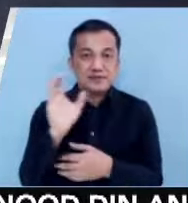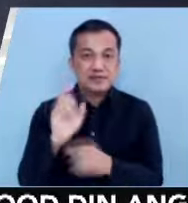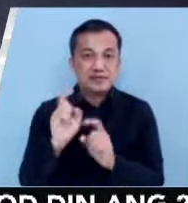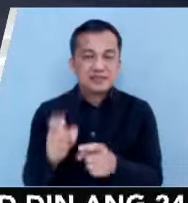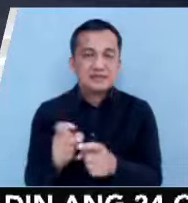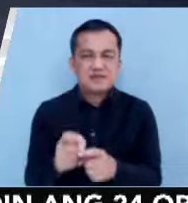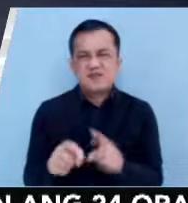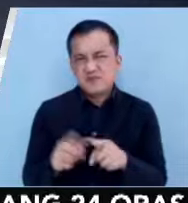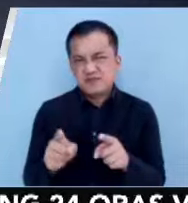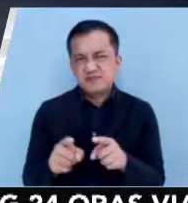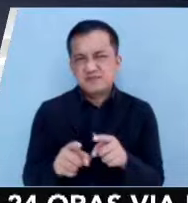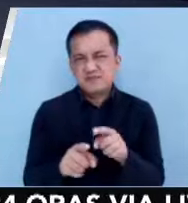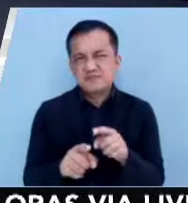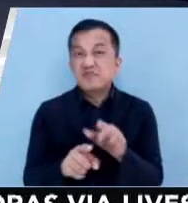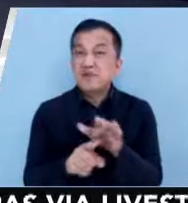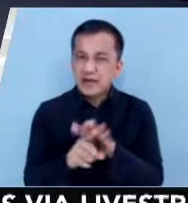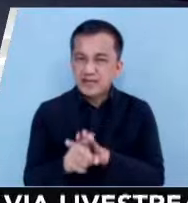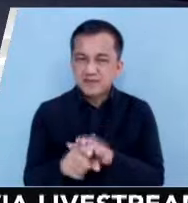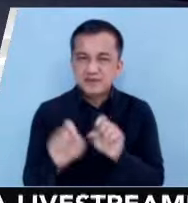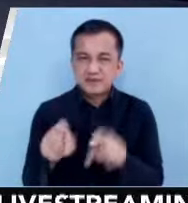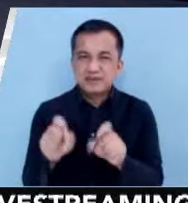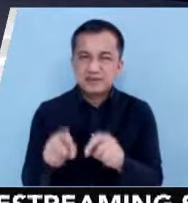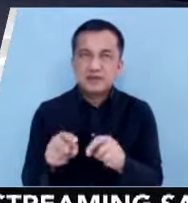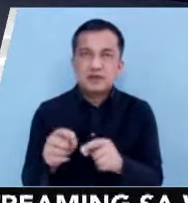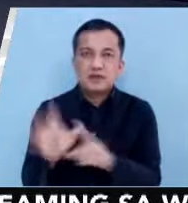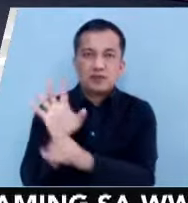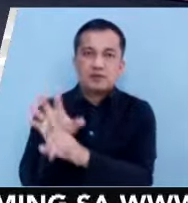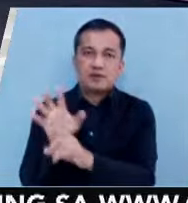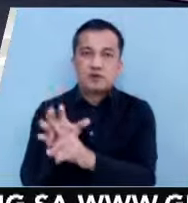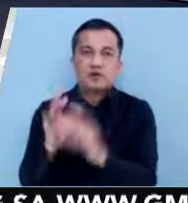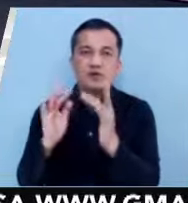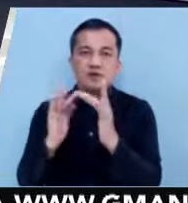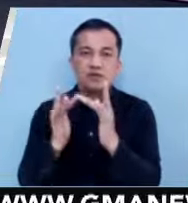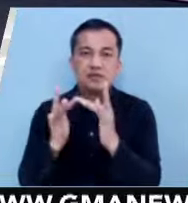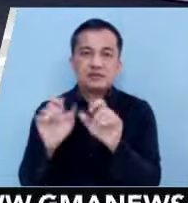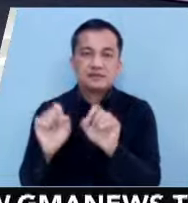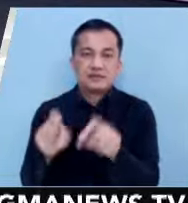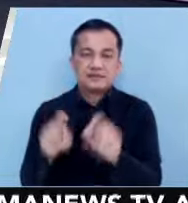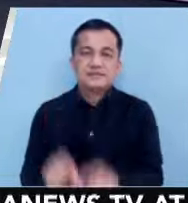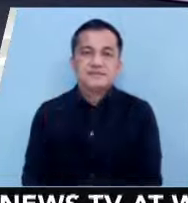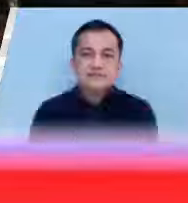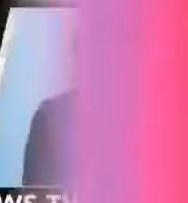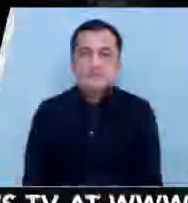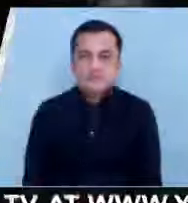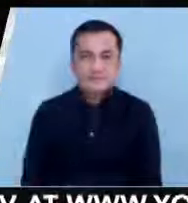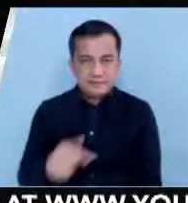rin umano ang benta ngayong patok ang online selling. At nakatutok doon lahat si Katrina.